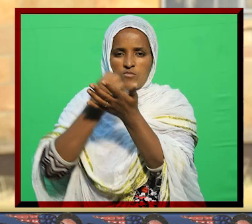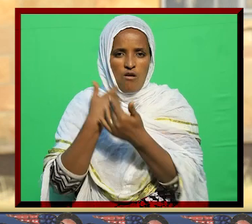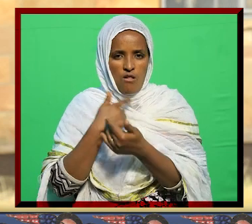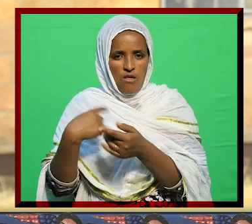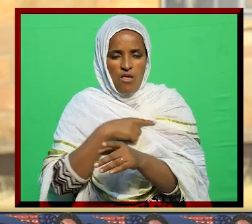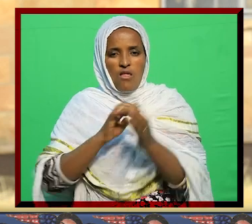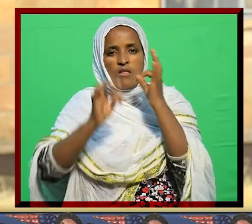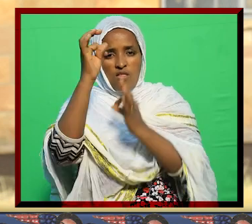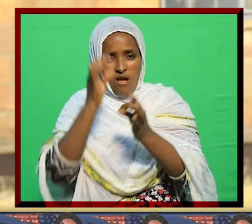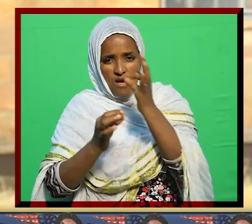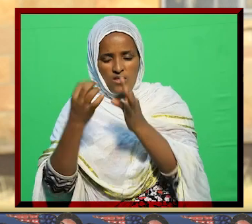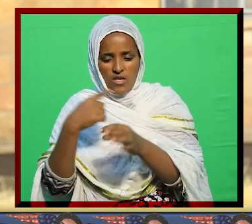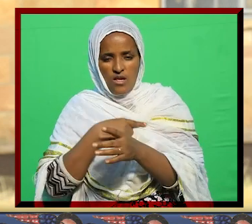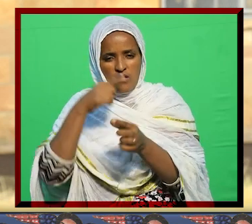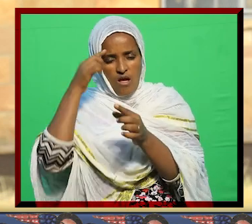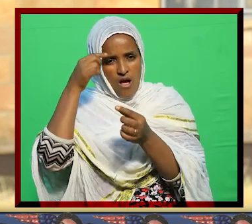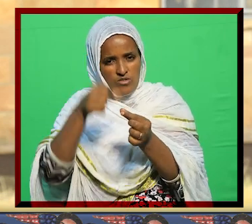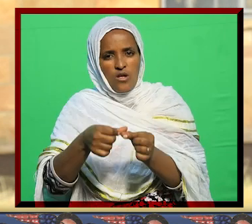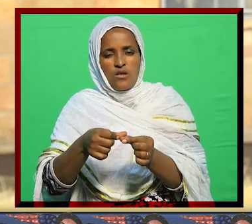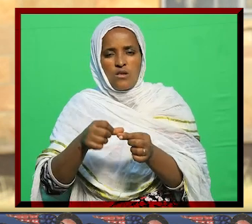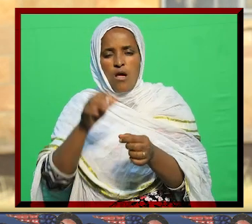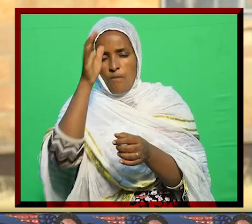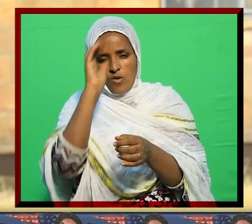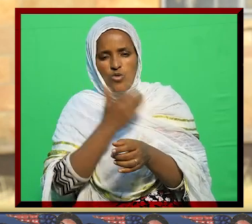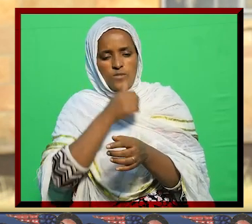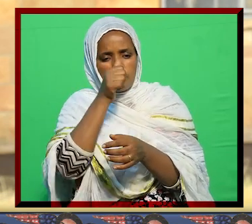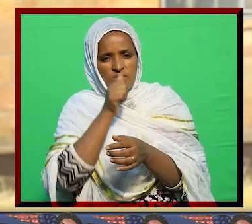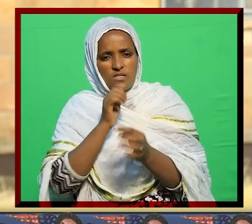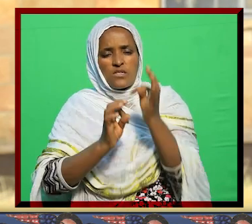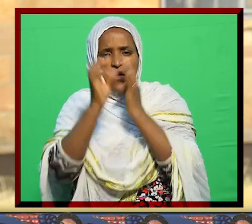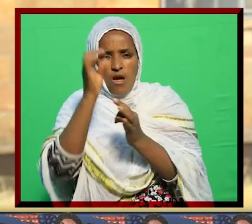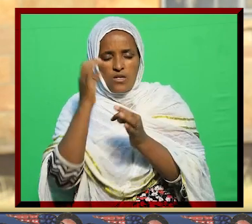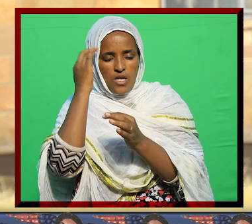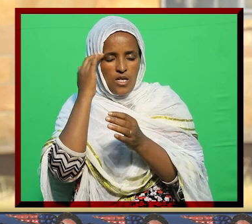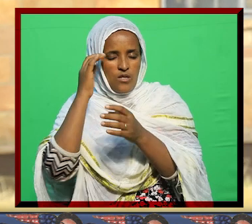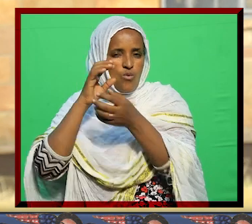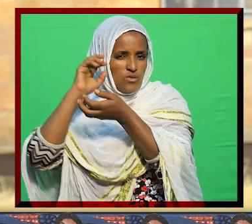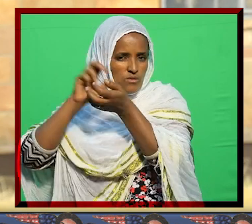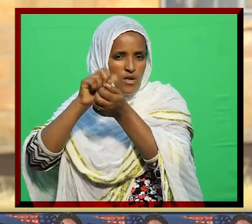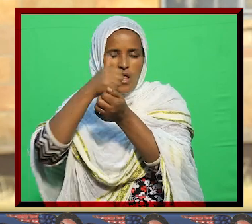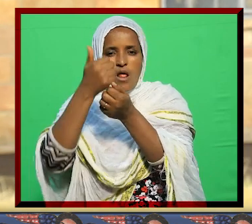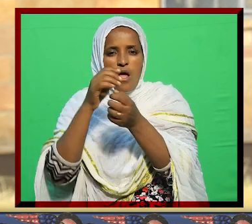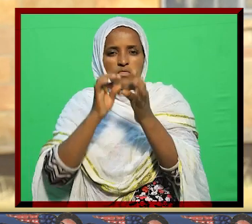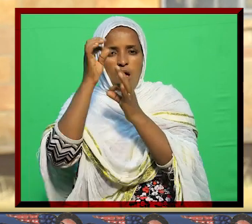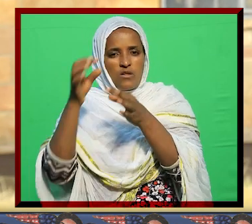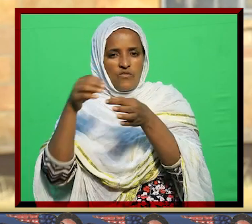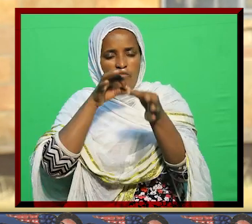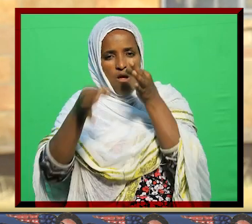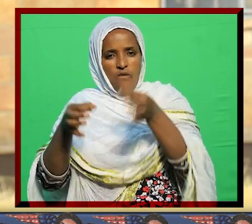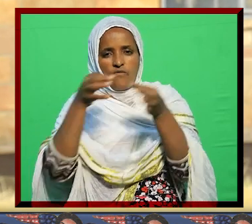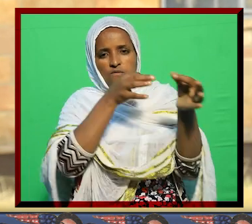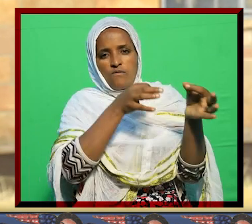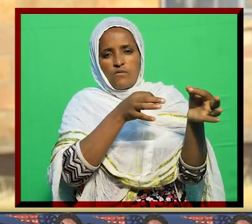ነው። የእኛ ታሪክ፣ የእኛ አሻራ፣ የአባቶቻችን ምስጢር ታሪክ ከህሊናው ታጥቦ በዚያ ቦታ የሌሎች ታሪክ እየገባበት ነው